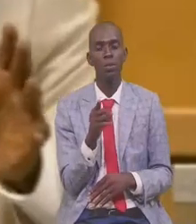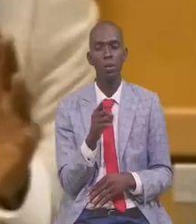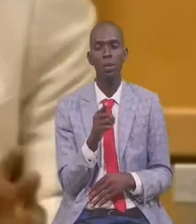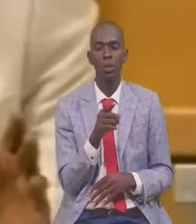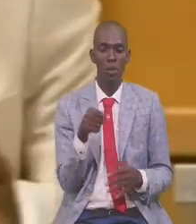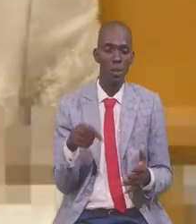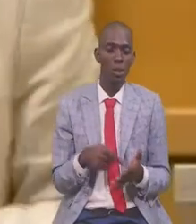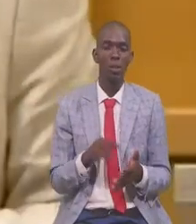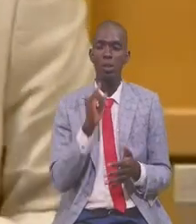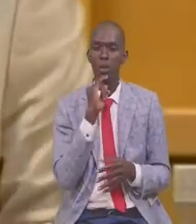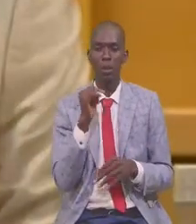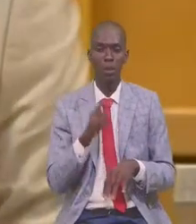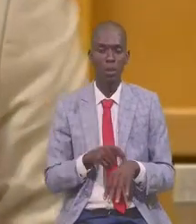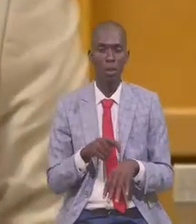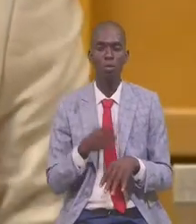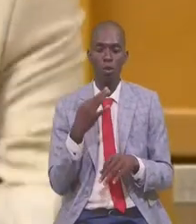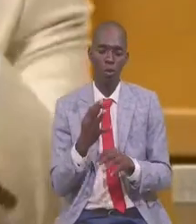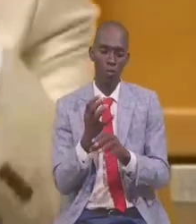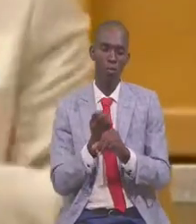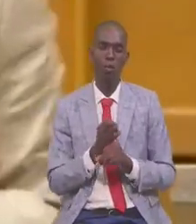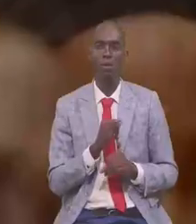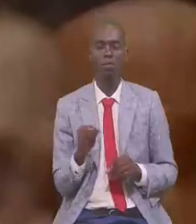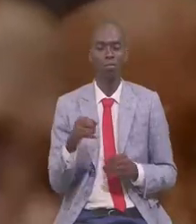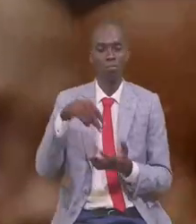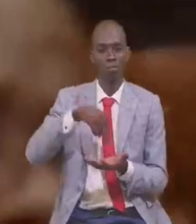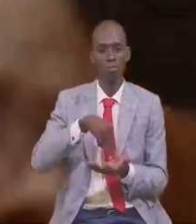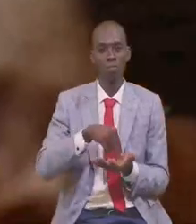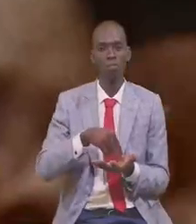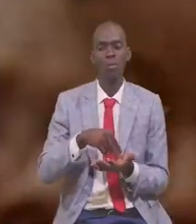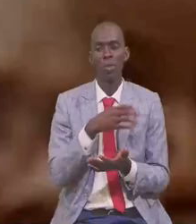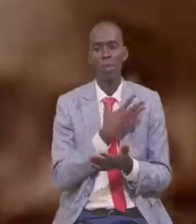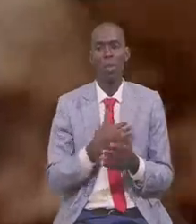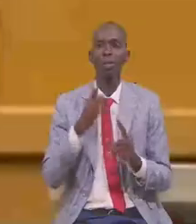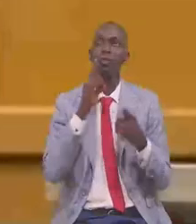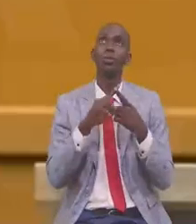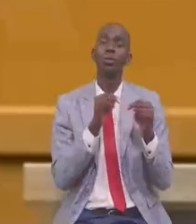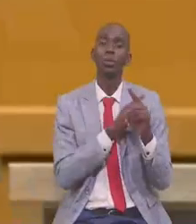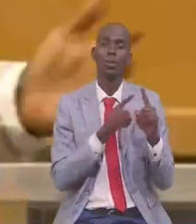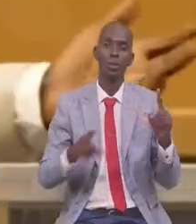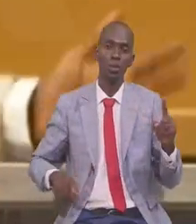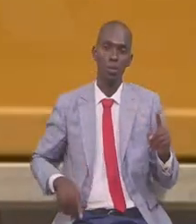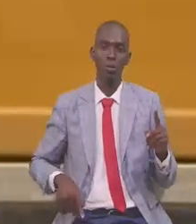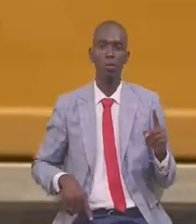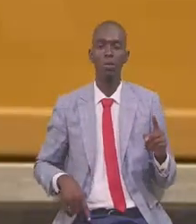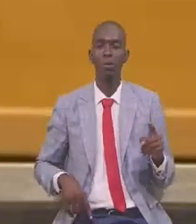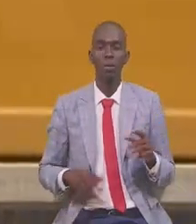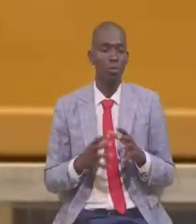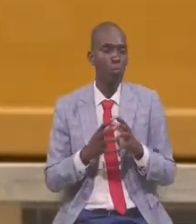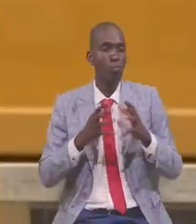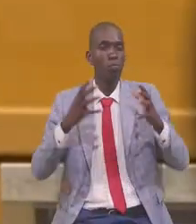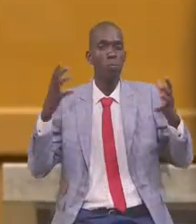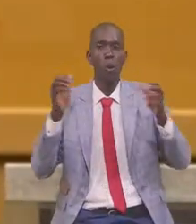moment pour recevoir. Lève-toi maintenant et parle au Seigneur. Des bénédictions illimitées dans